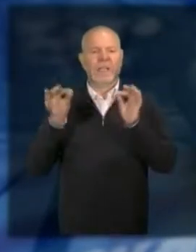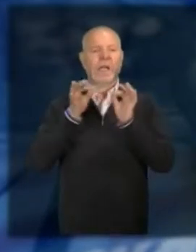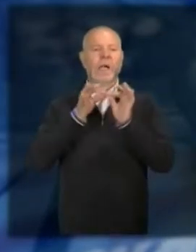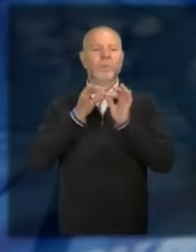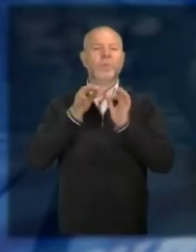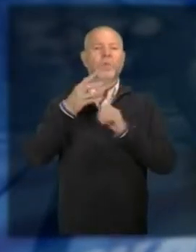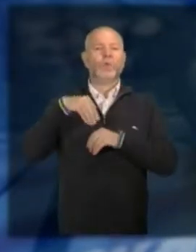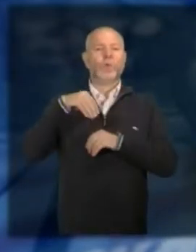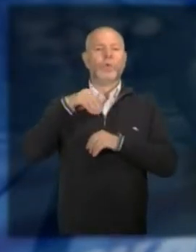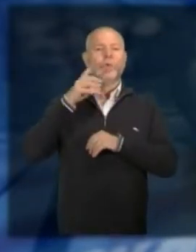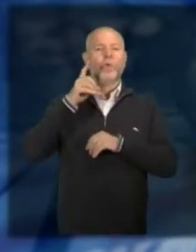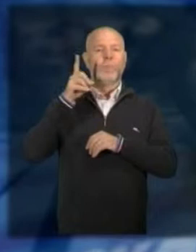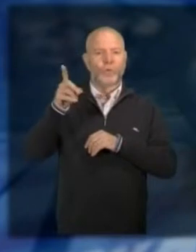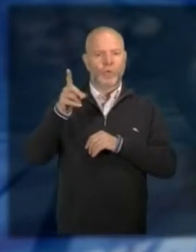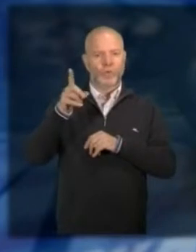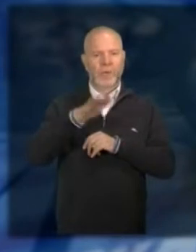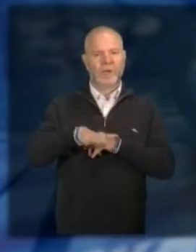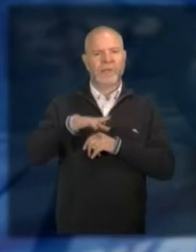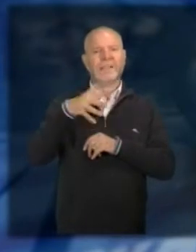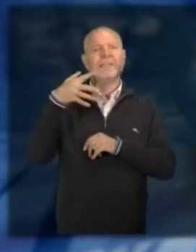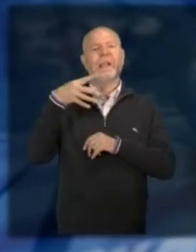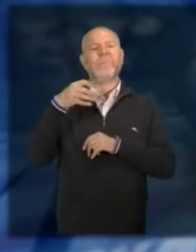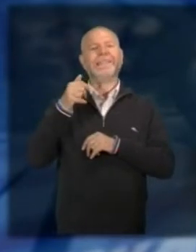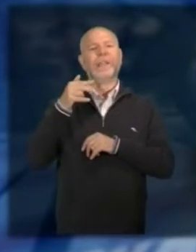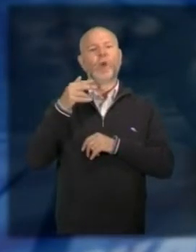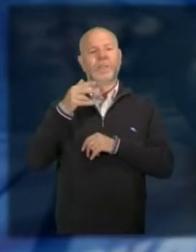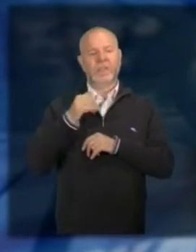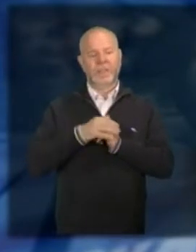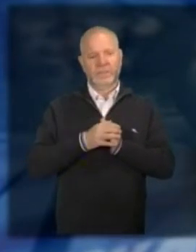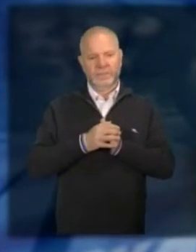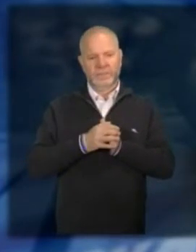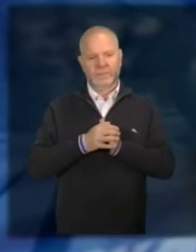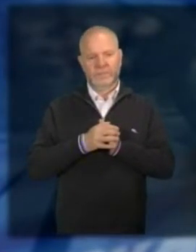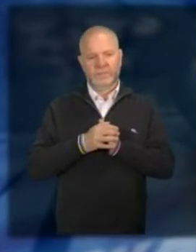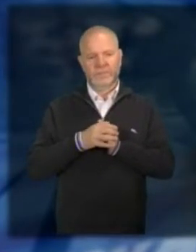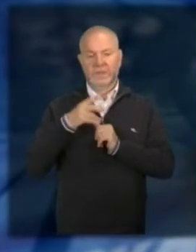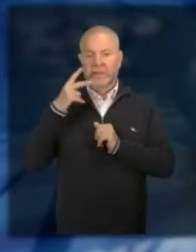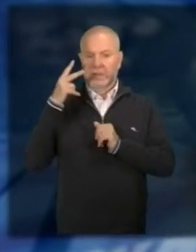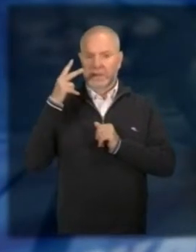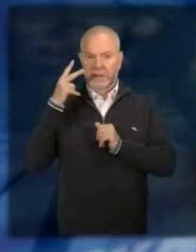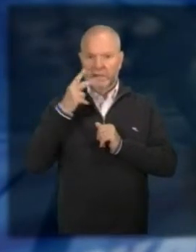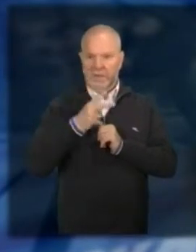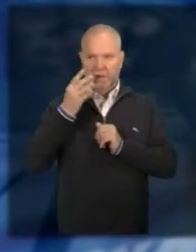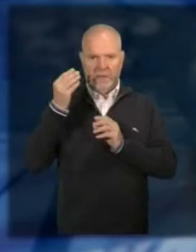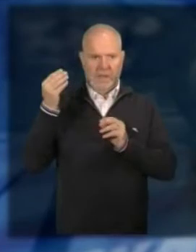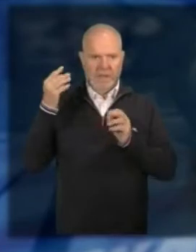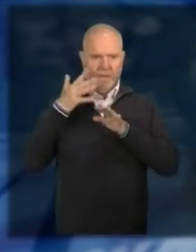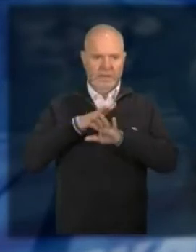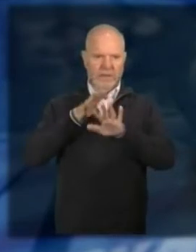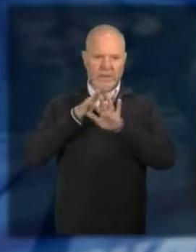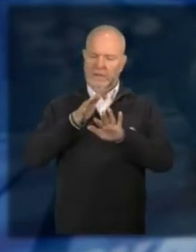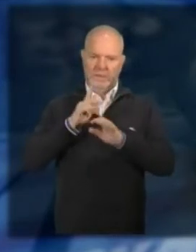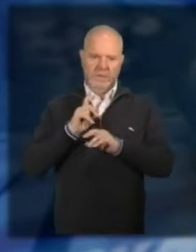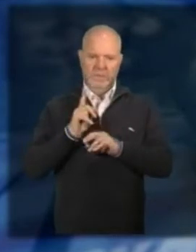in piazza Matteotti a Domodossola. La pioggia battente e le temperature per nulla primaverili hanno fatto desistere più di uno dal